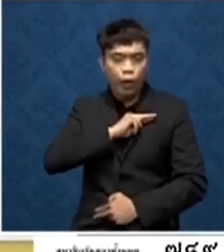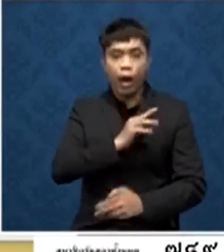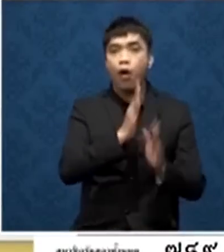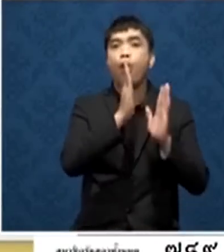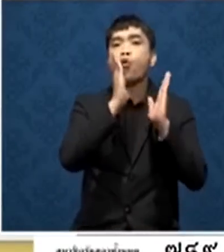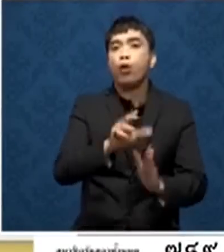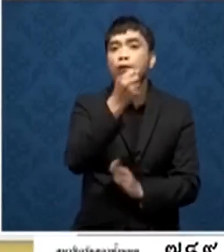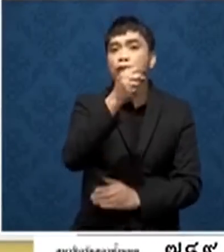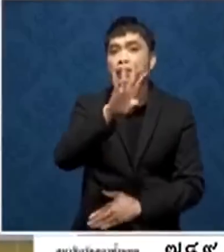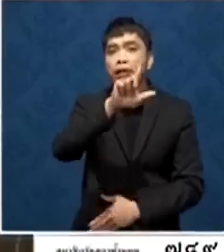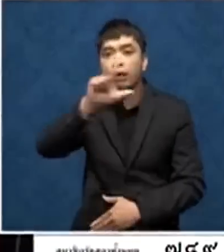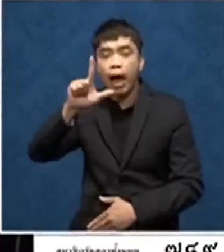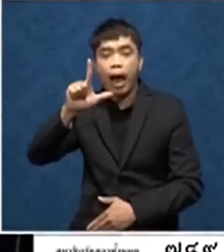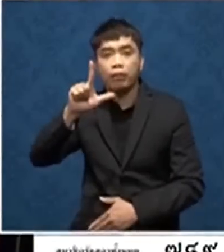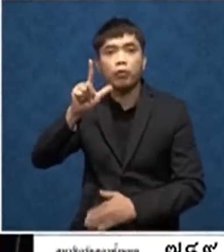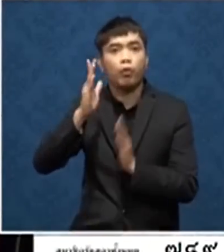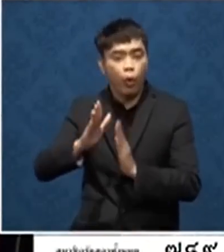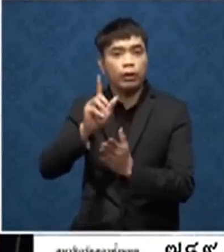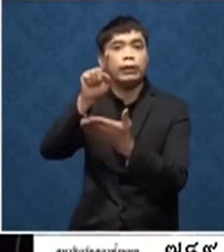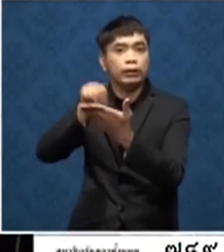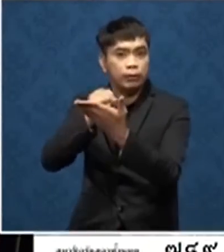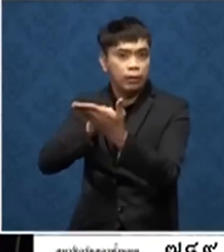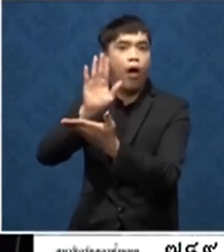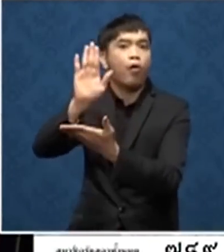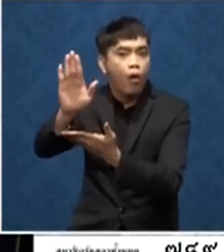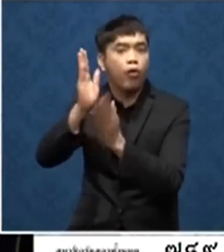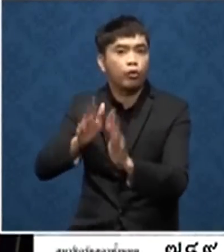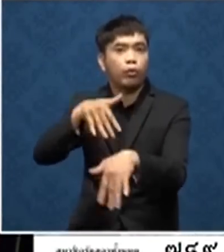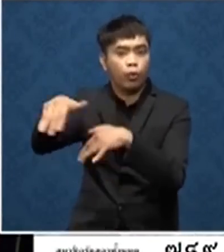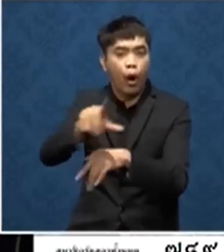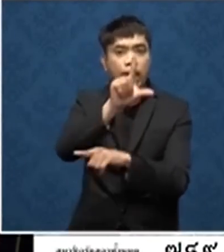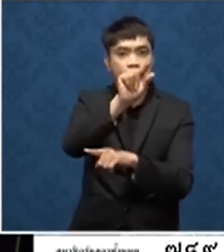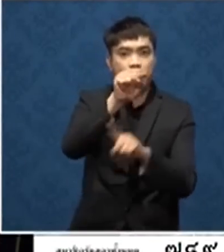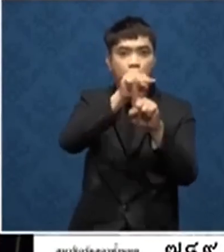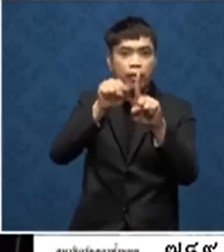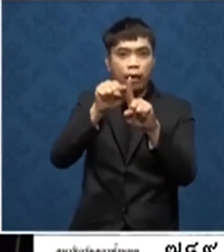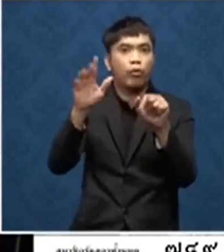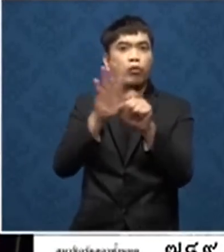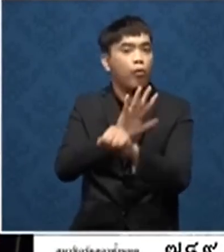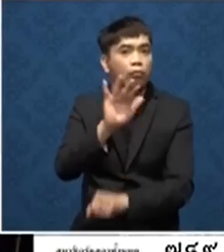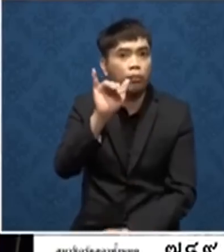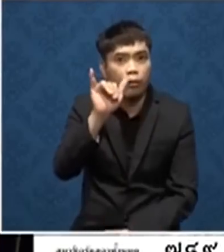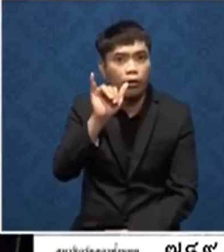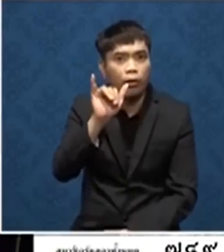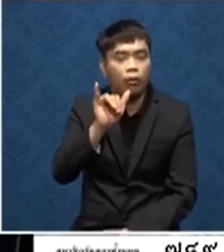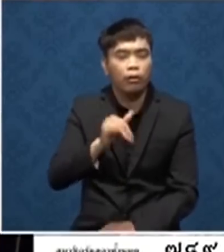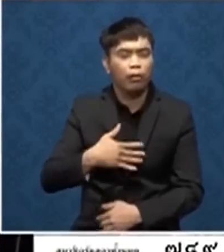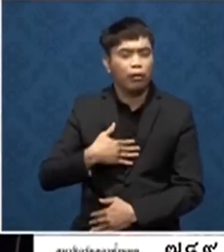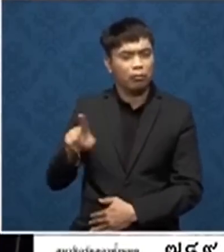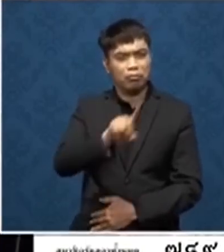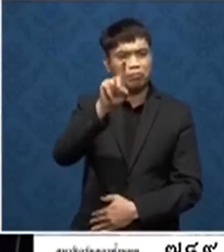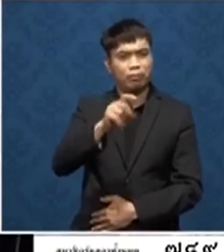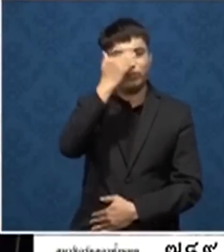เสียงไม่ใช่แต่นั่นเป็นเสียงของประชาชนครับแต่ไม่ถึง20%อย่างที่ผมบอกมันเป็นยังไงผมไม่เข้าใจ